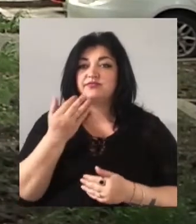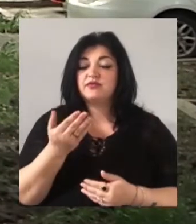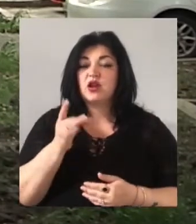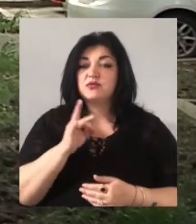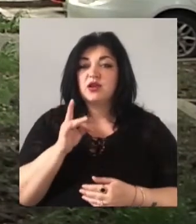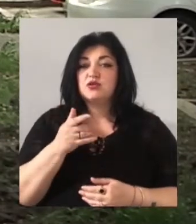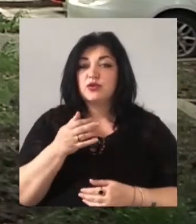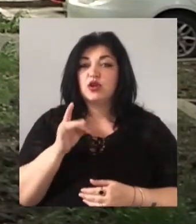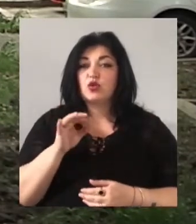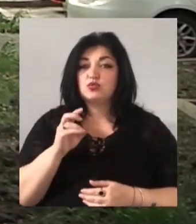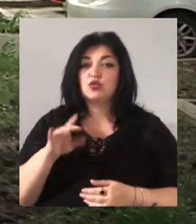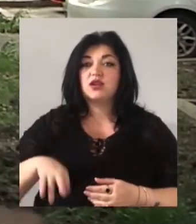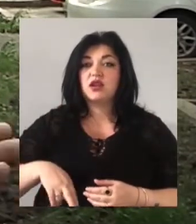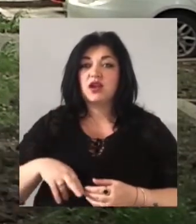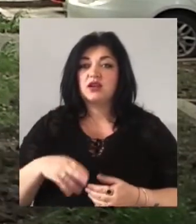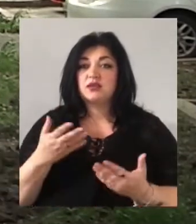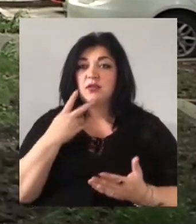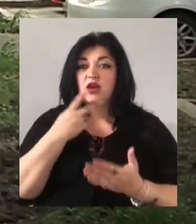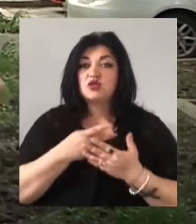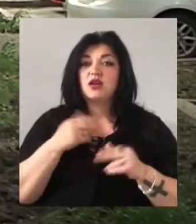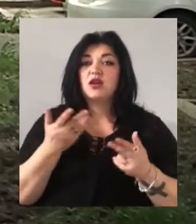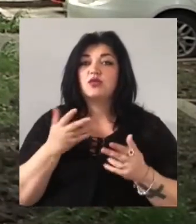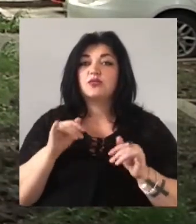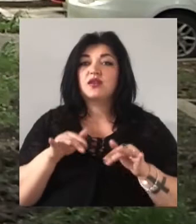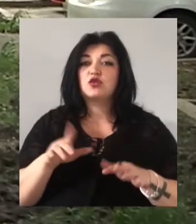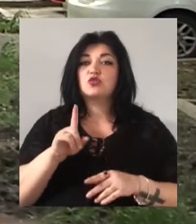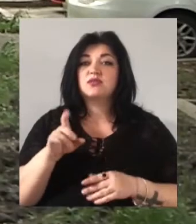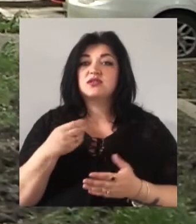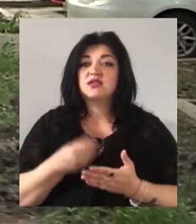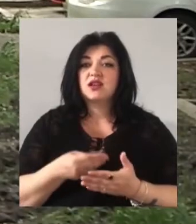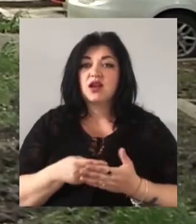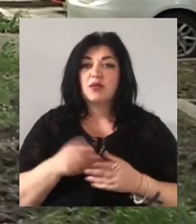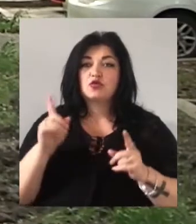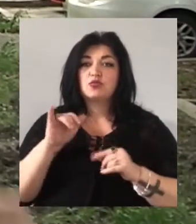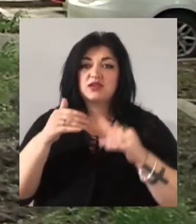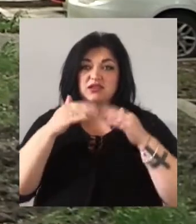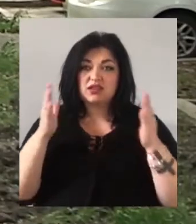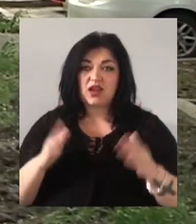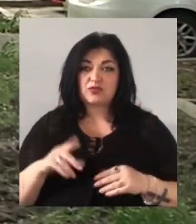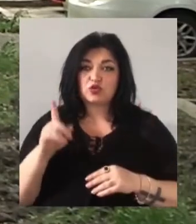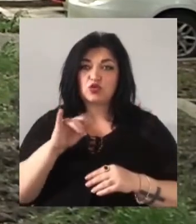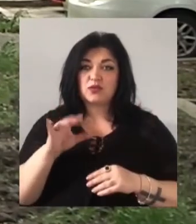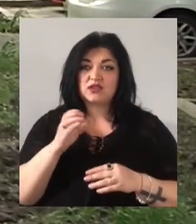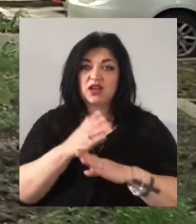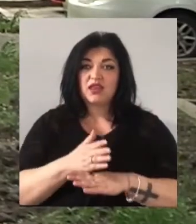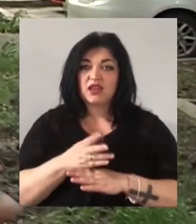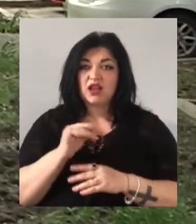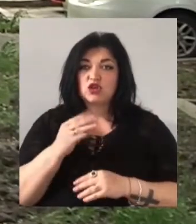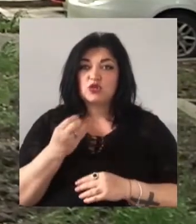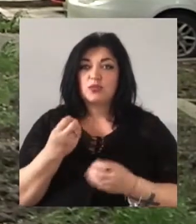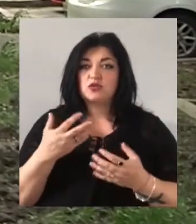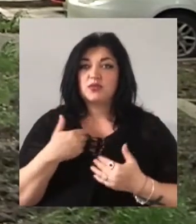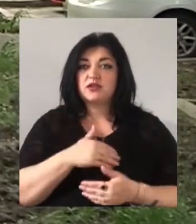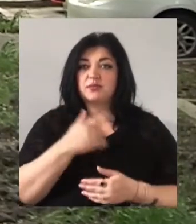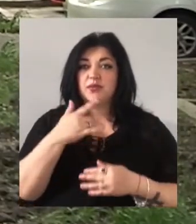ты покажи мне, какие у тебя дела, вот что у тебя с деньгами, что у тебя с зданием, что у тебя с хранилищем. Вот просто вот хотим понимать,